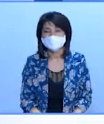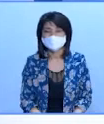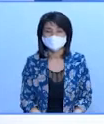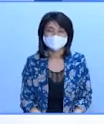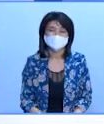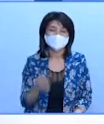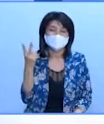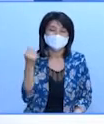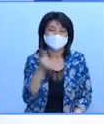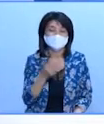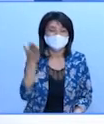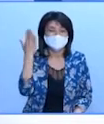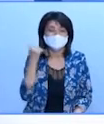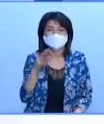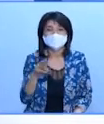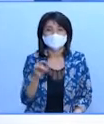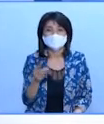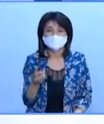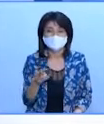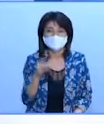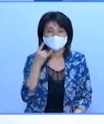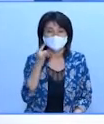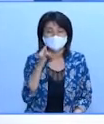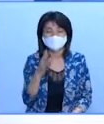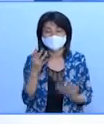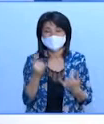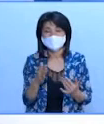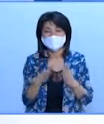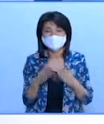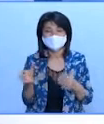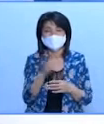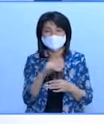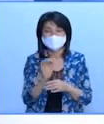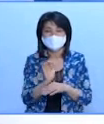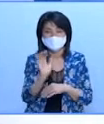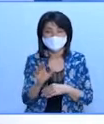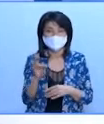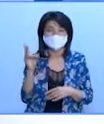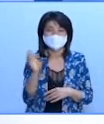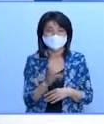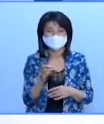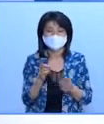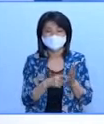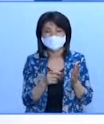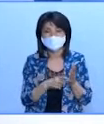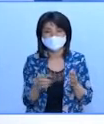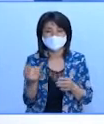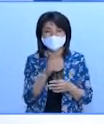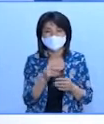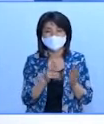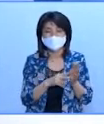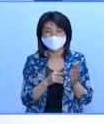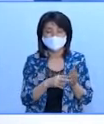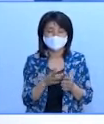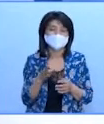Ал екі апта бұрын Түркиядан Павлодарға ұшып келген отандастарымыз үйлеріне қайтарылды. Нұрсұлтан мен Қарағанды қаласының тұрғындары 7 сәуірде